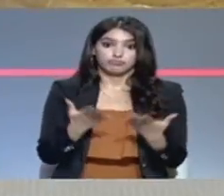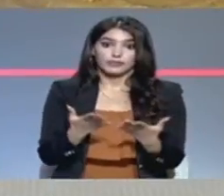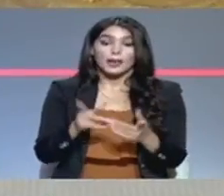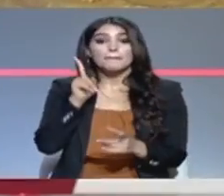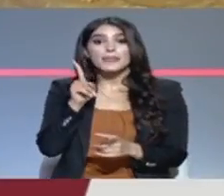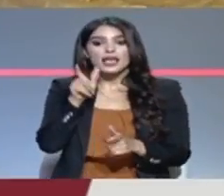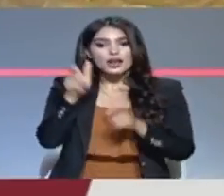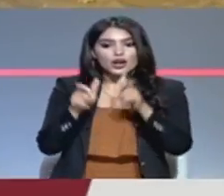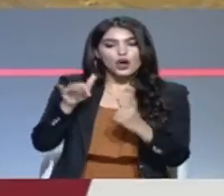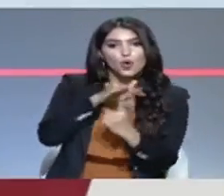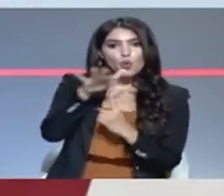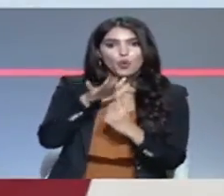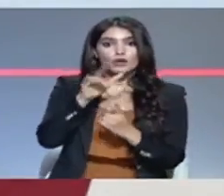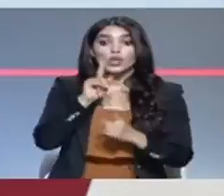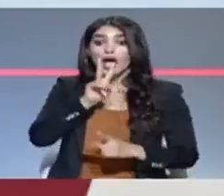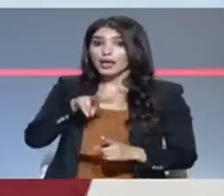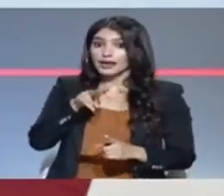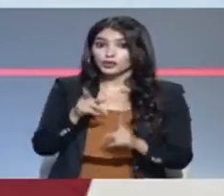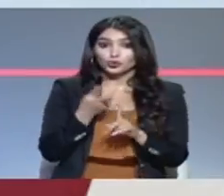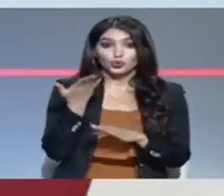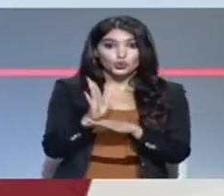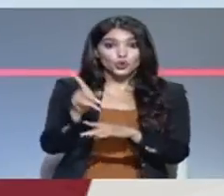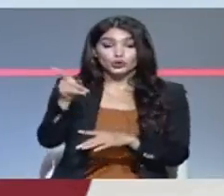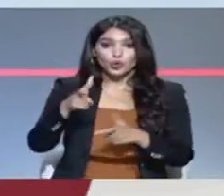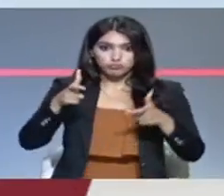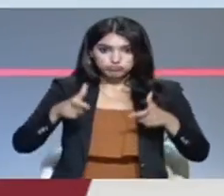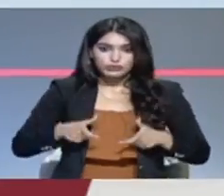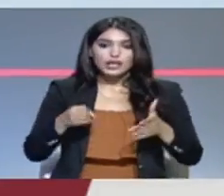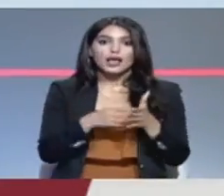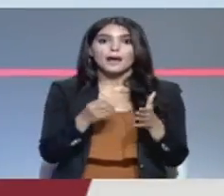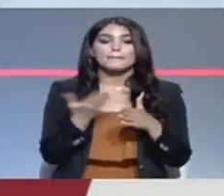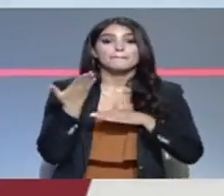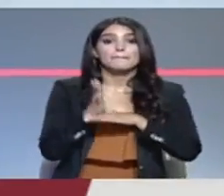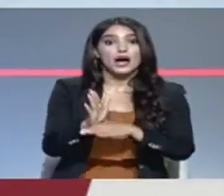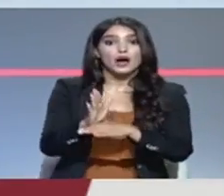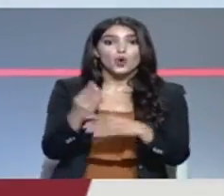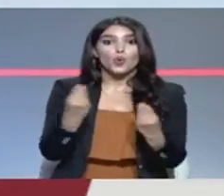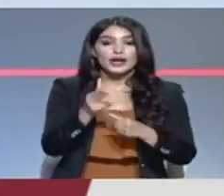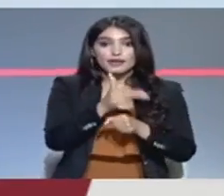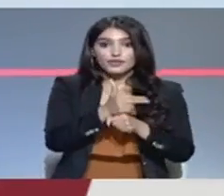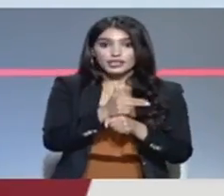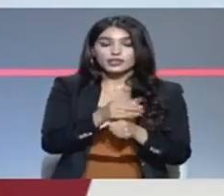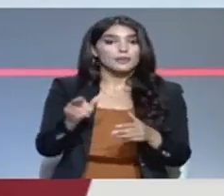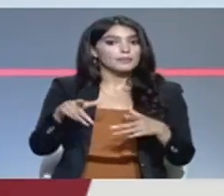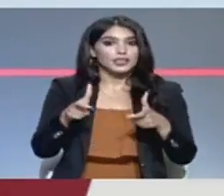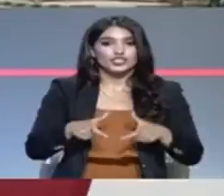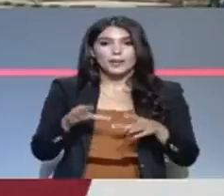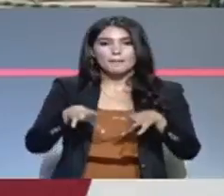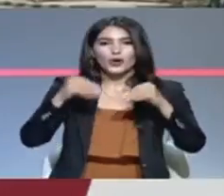لكن نشطاء من المجتمع المدني يؤكدون من جهتهم أن النسخة التي كانت معروضة بصلاقطة ليست من مادة